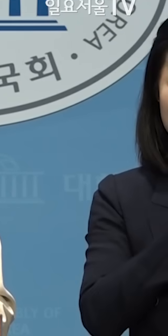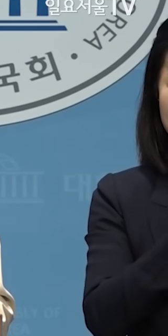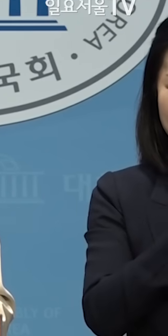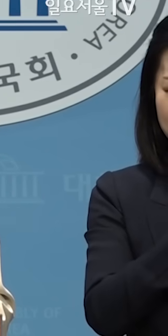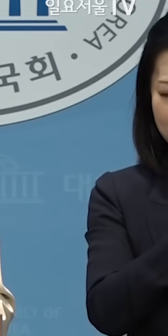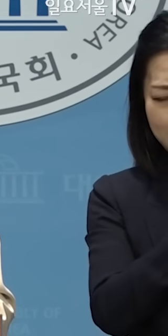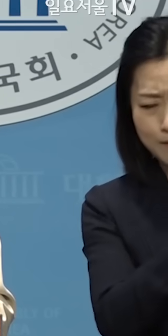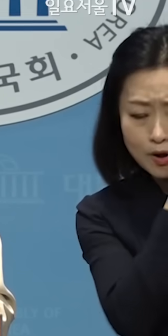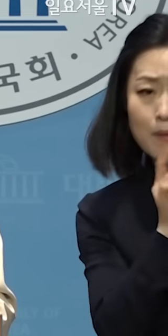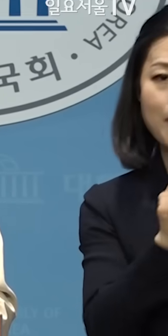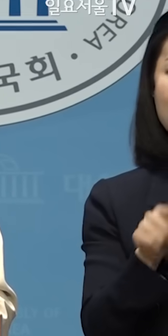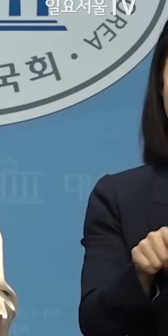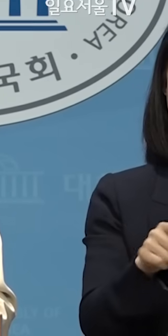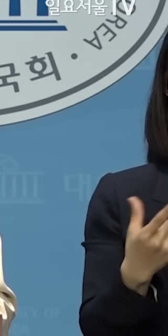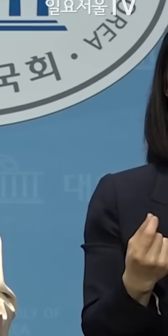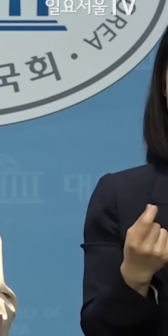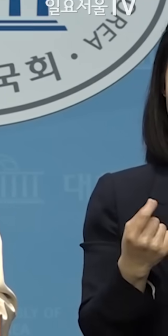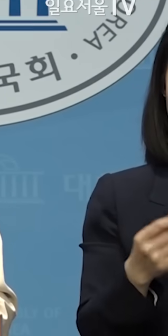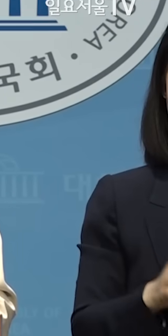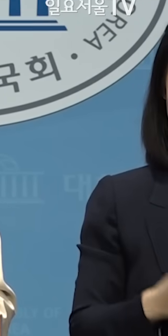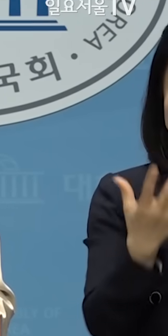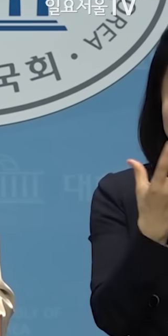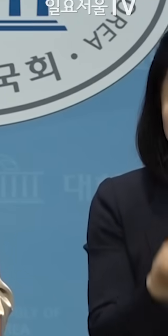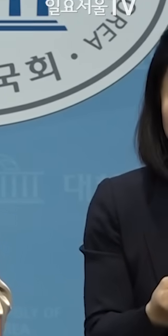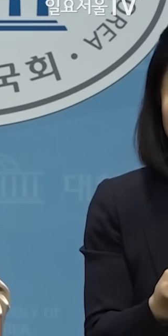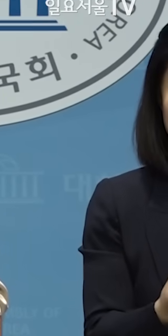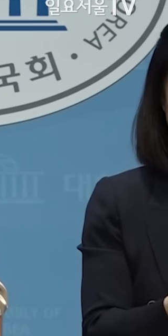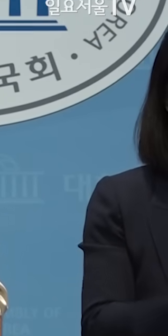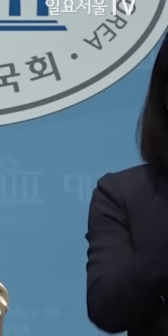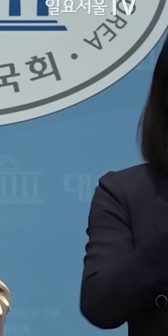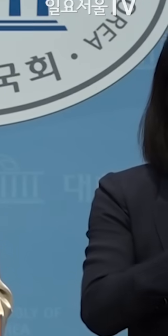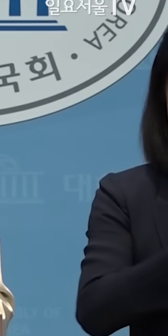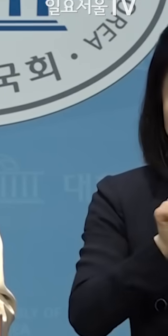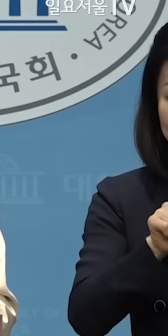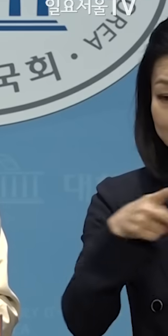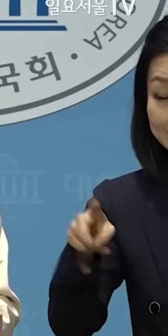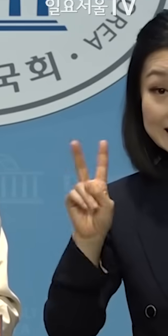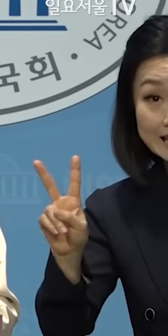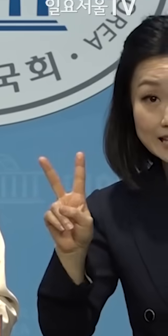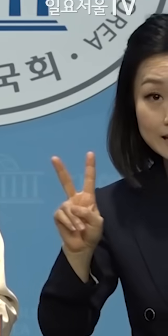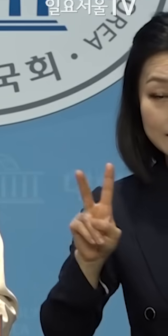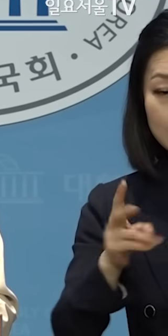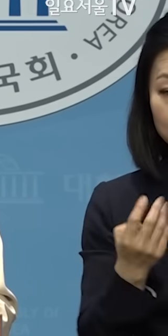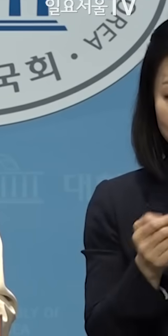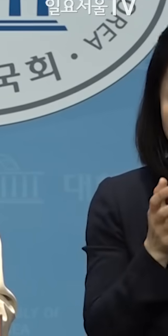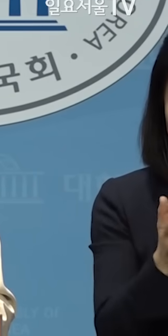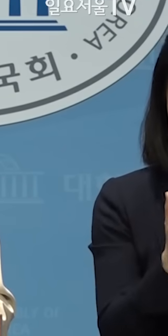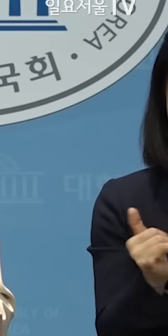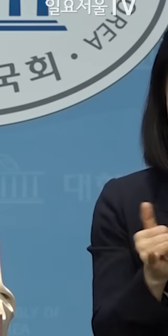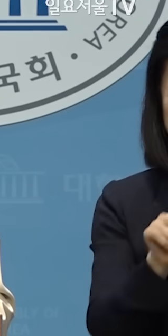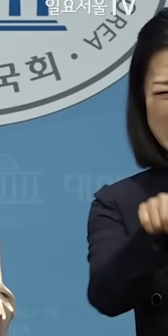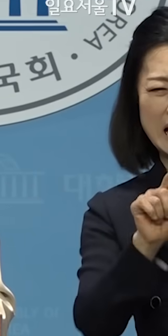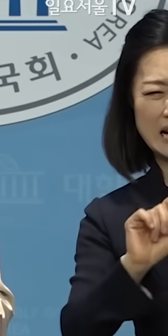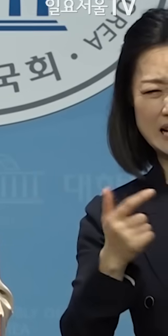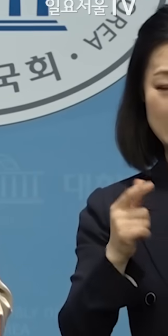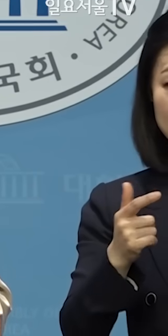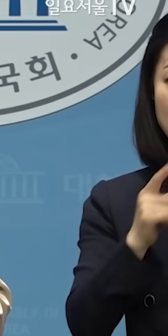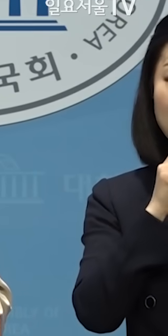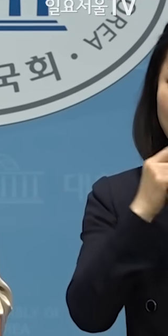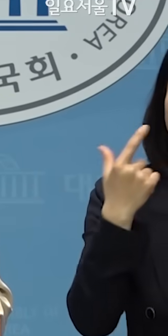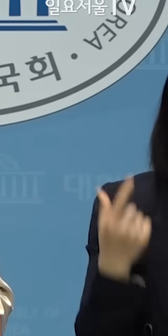위선적인 발언입니다 수학자가 1+ 1은 2라는 것을 부정한 것과 다를 바